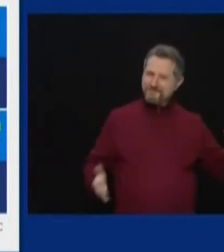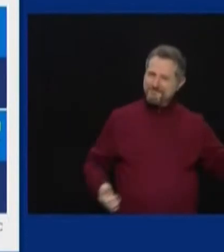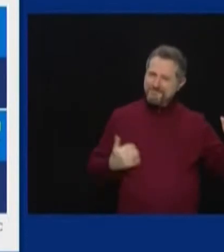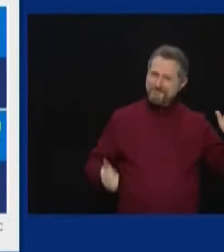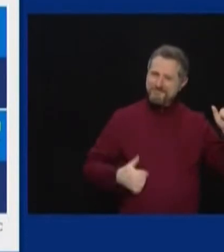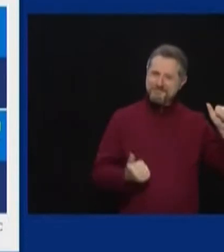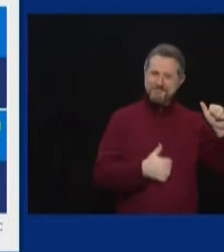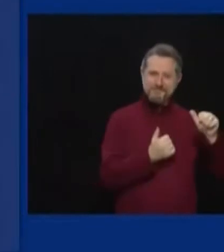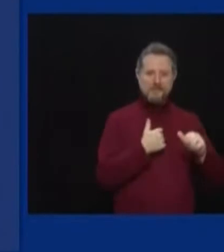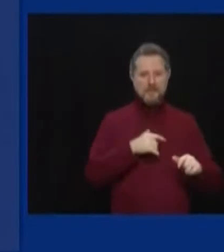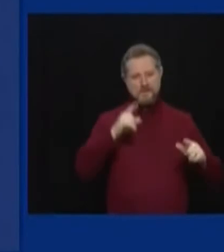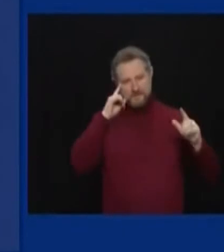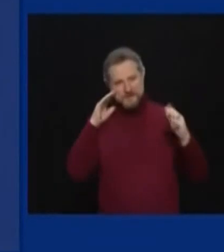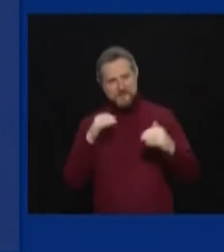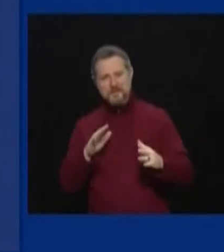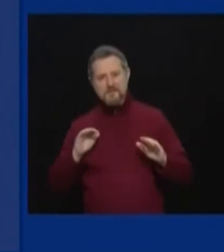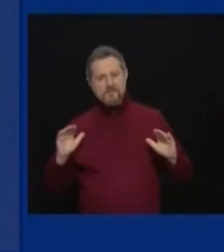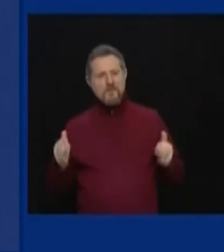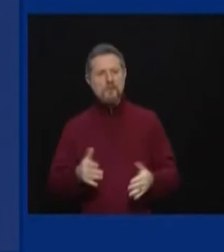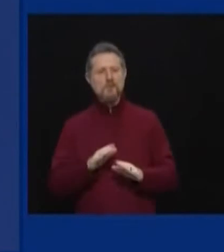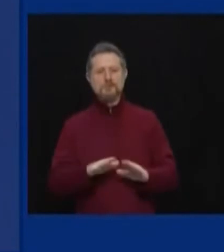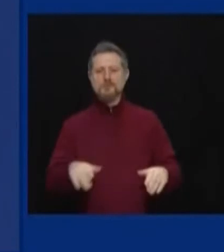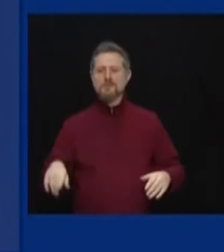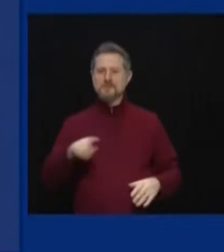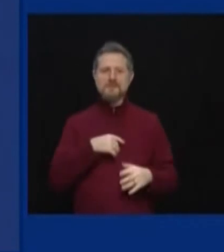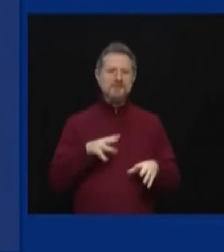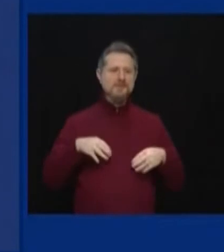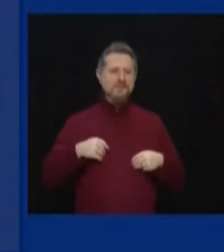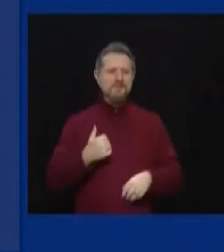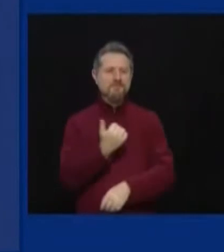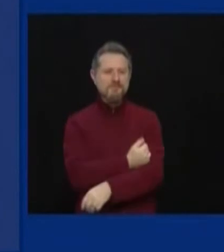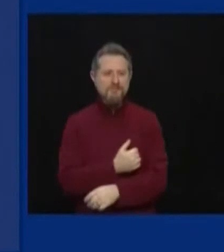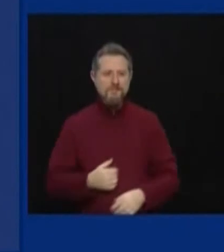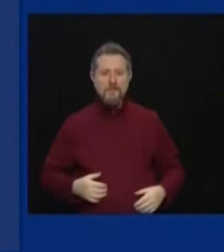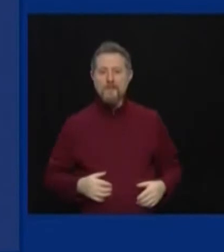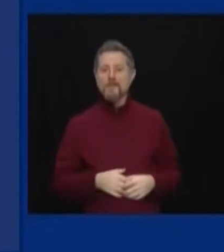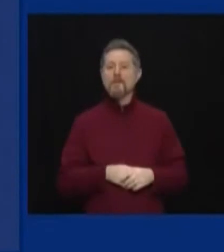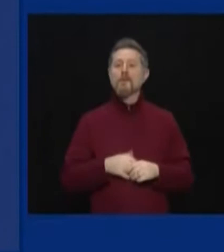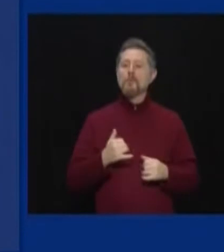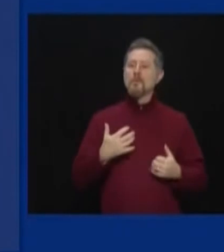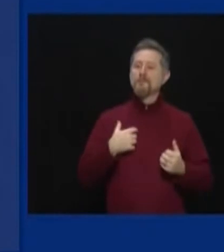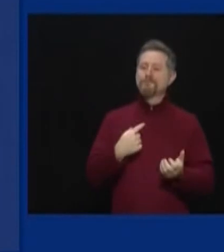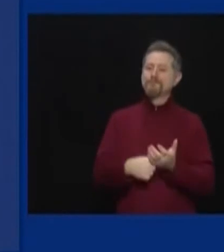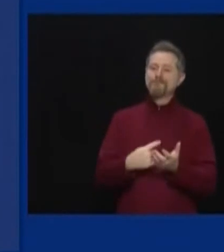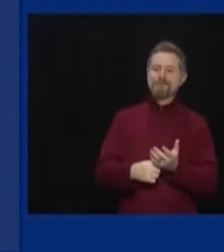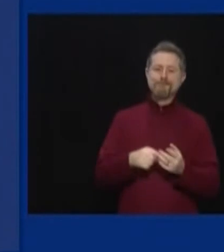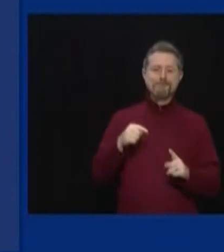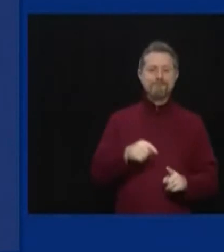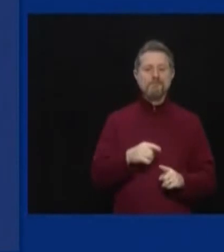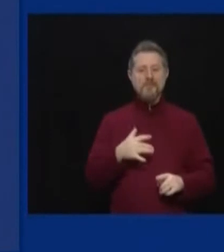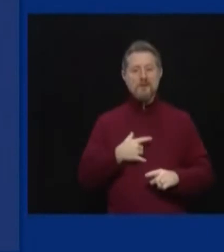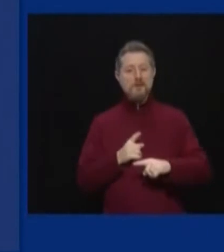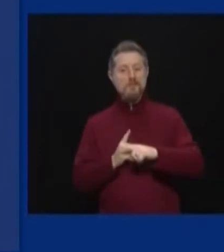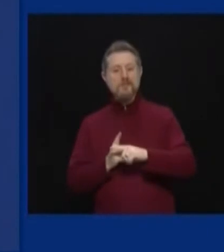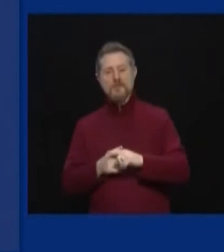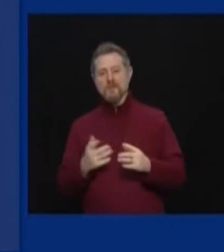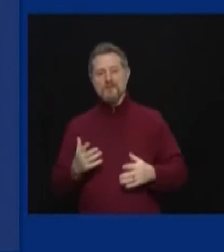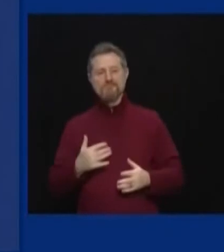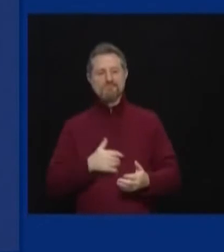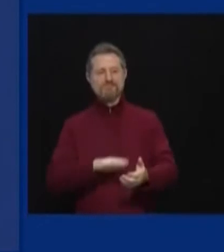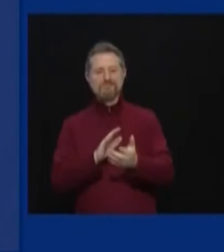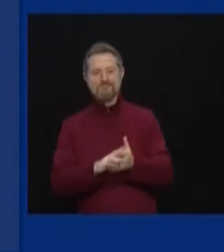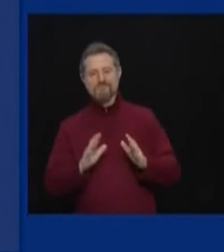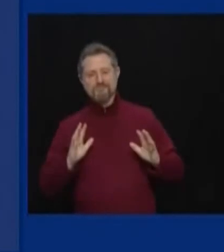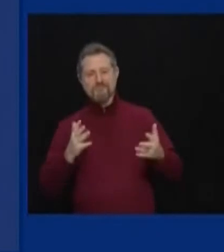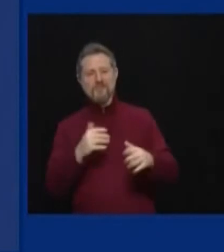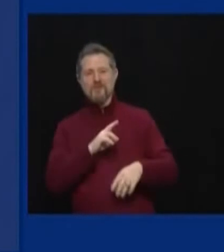住院的患者主要都是来自 Delta 变种病毒，但不能确定 Omicron 会否超过 Delta 成为主要的病毒株。